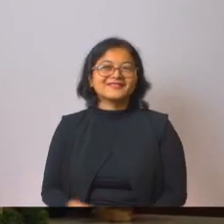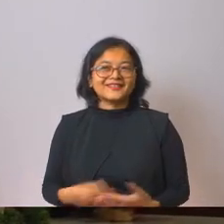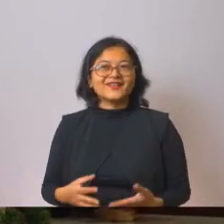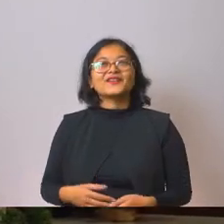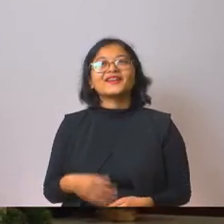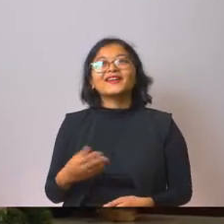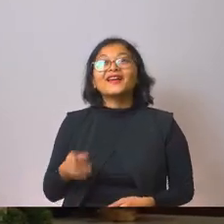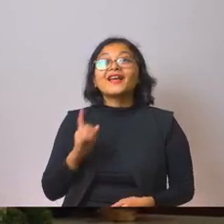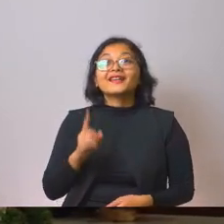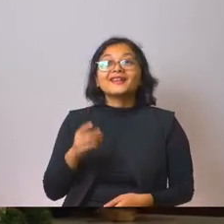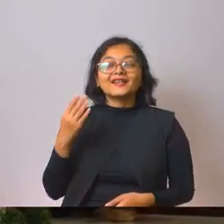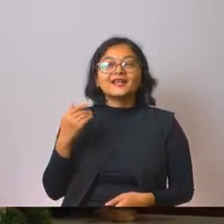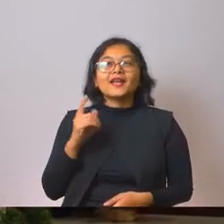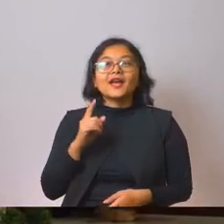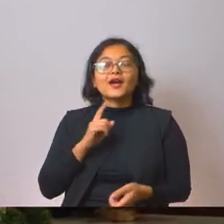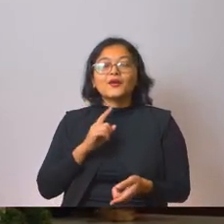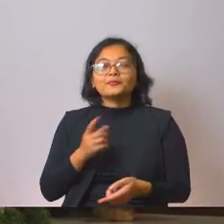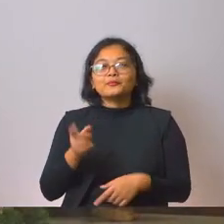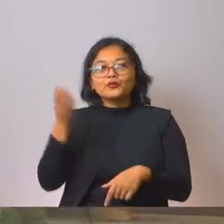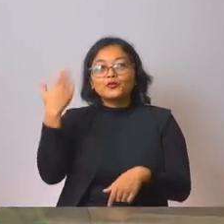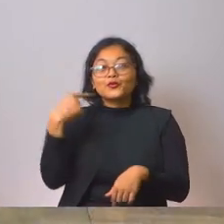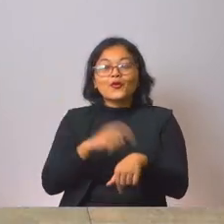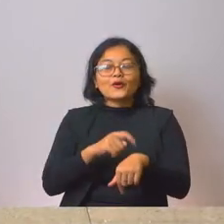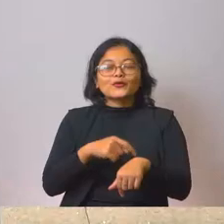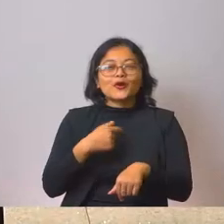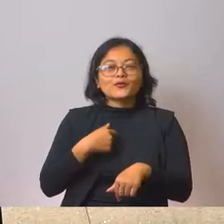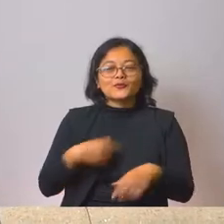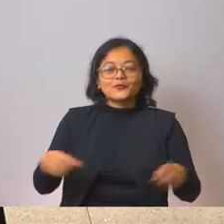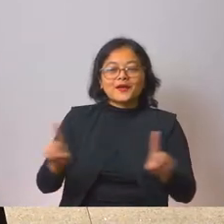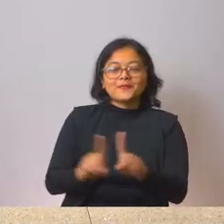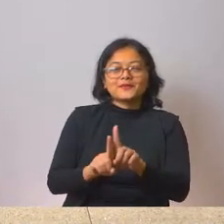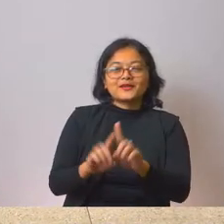anak yang sedih karena dia datang terlambat.